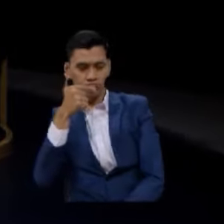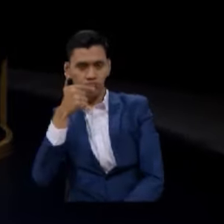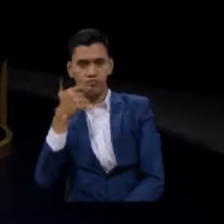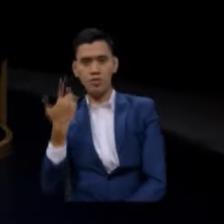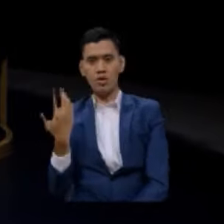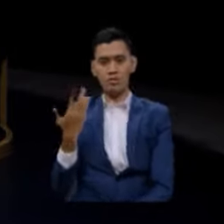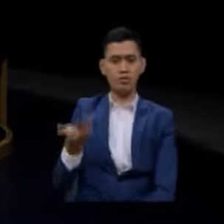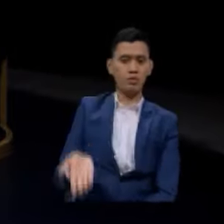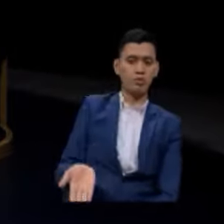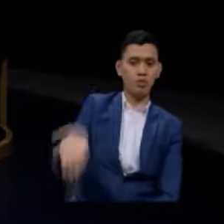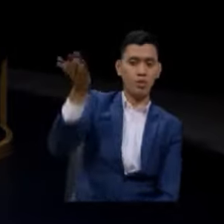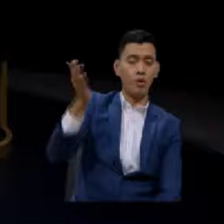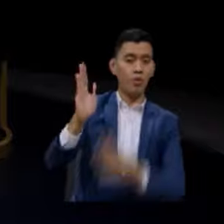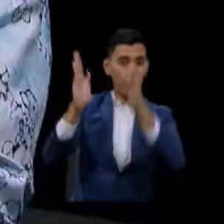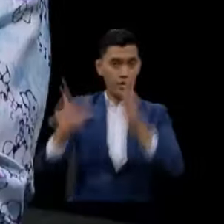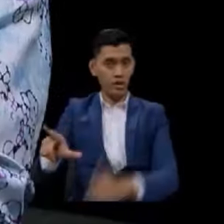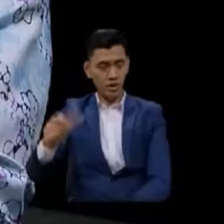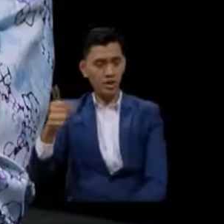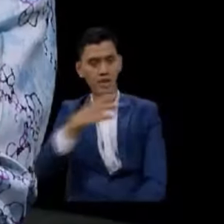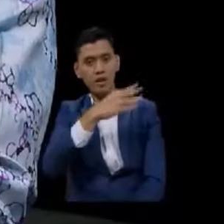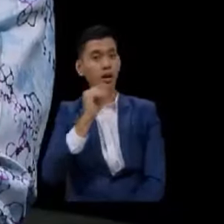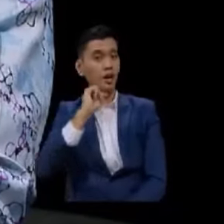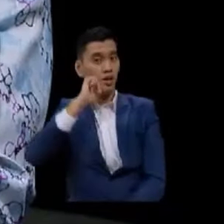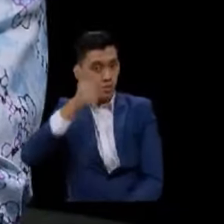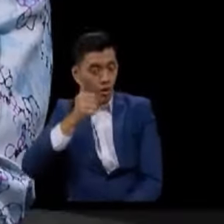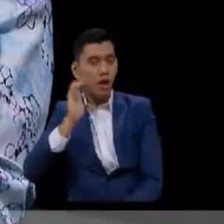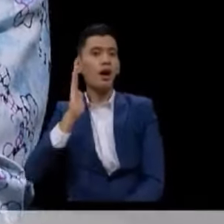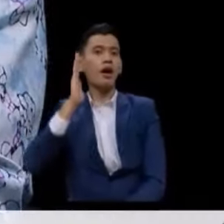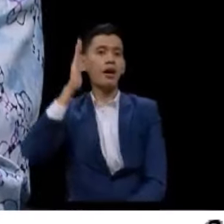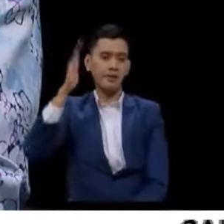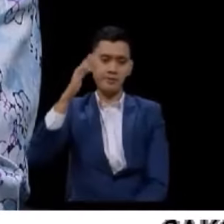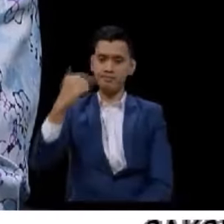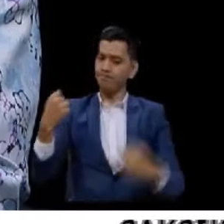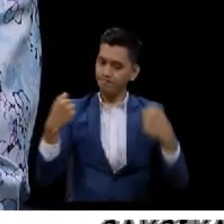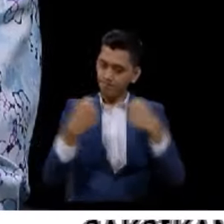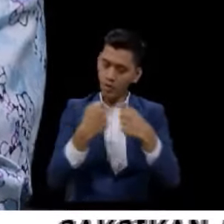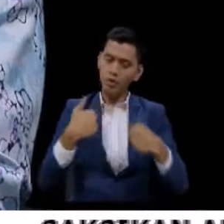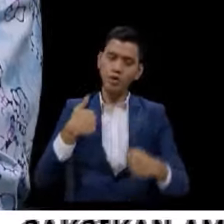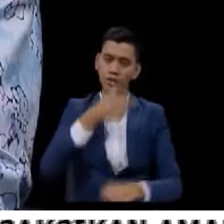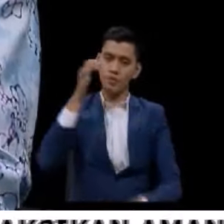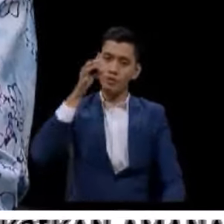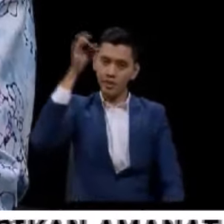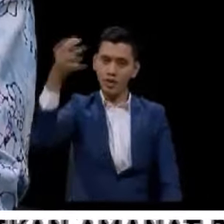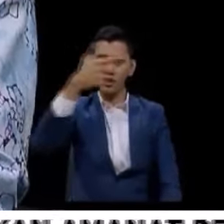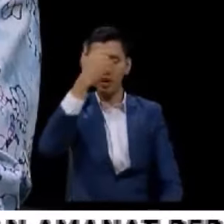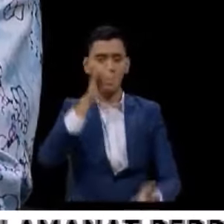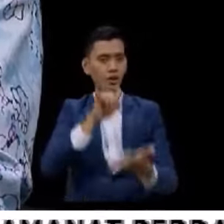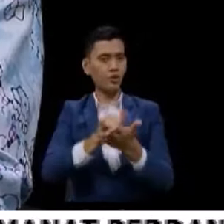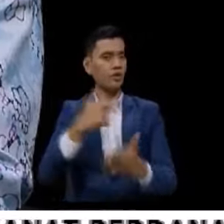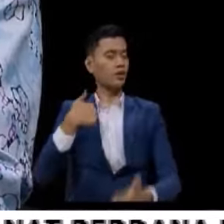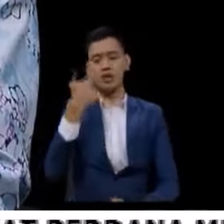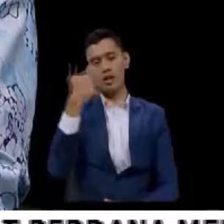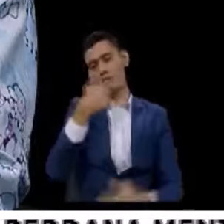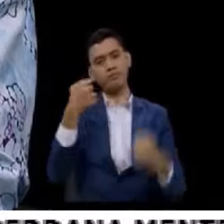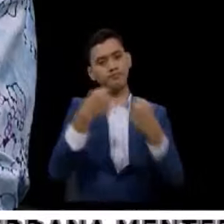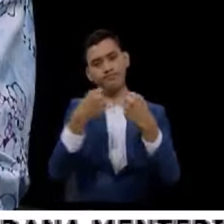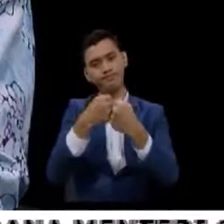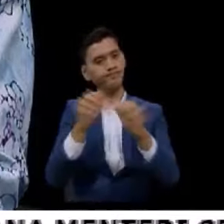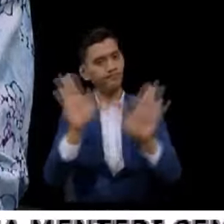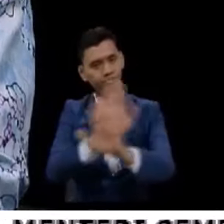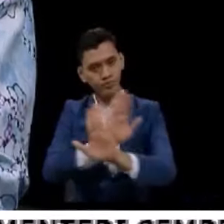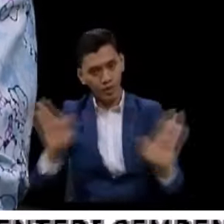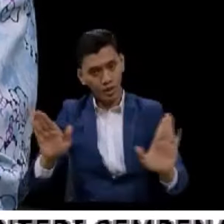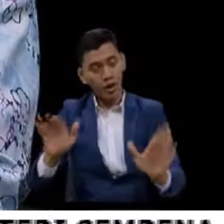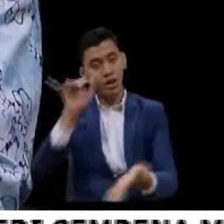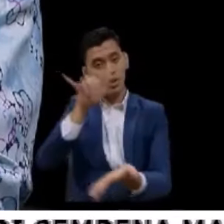Tuhan kamu yang keadaan dia malah ke bermusuh nah keadaan d Jahe Gitu Sepatu Islam telah gadis karena itu inilah